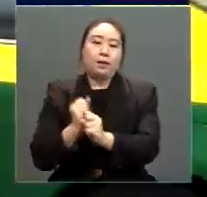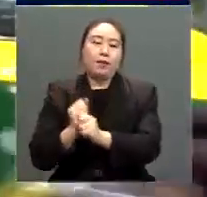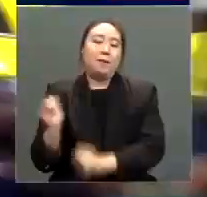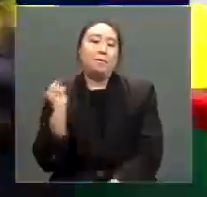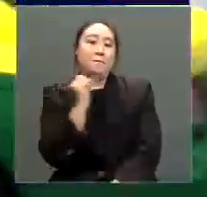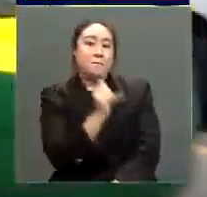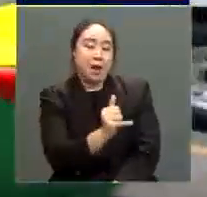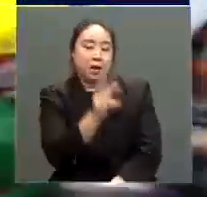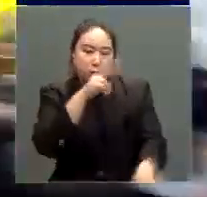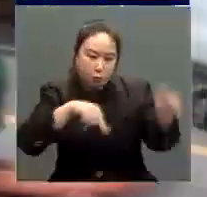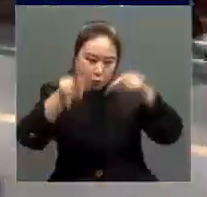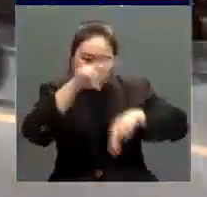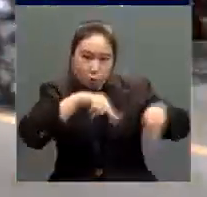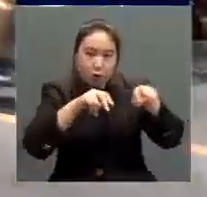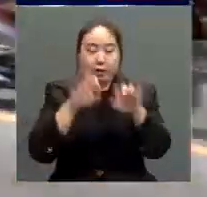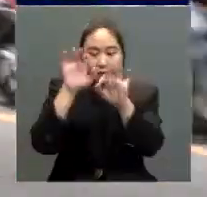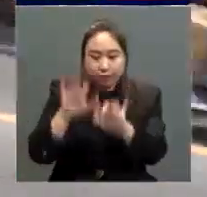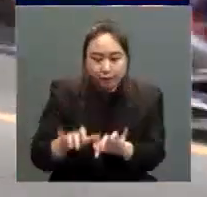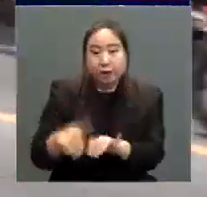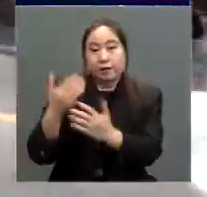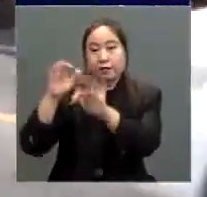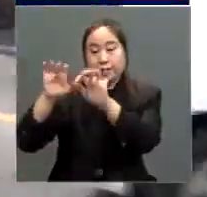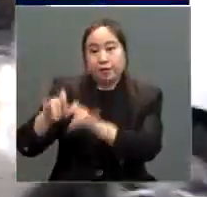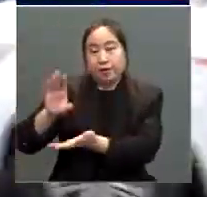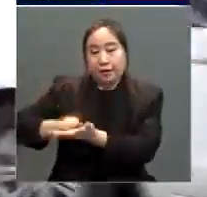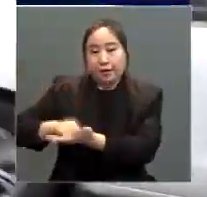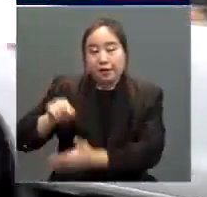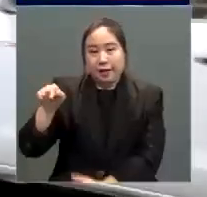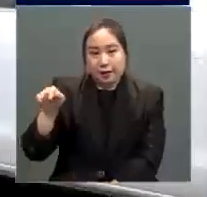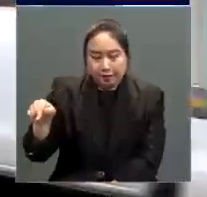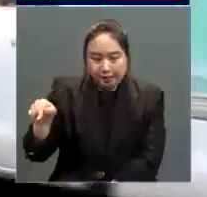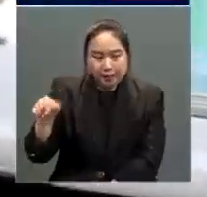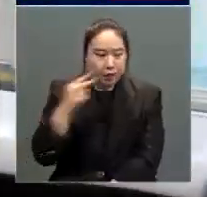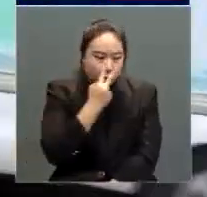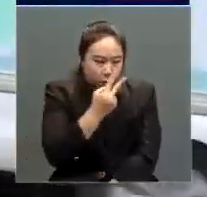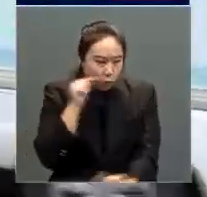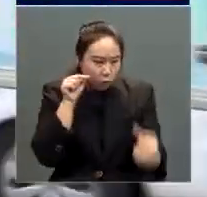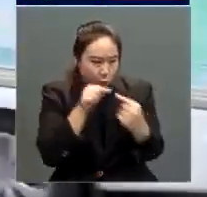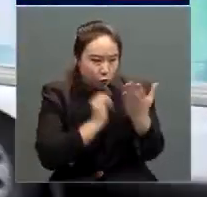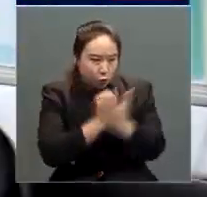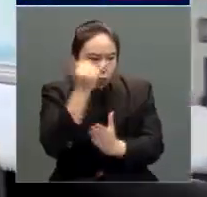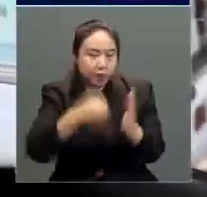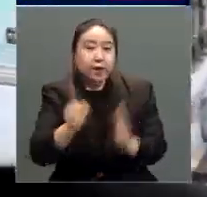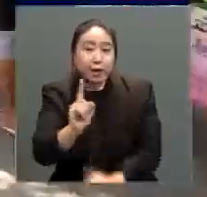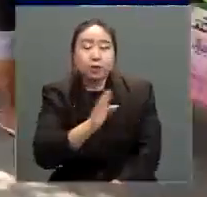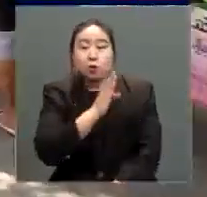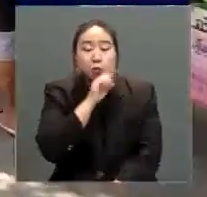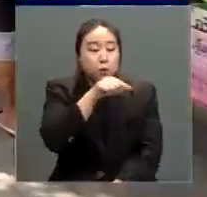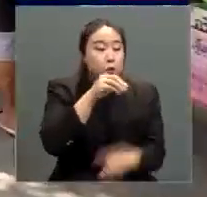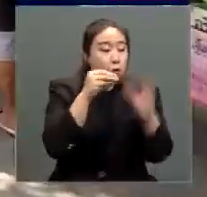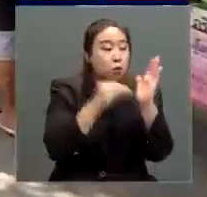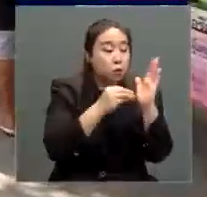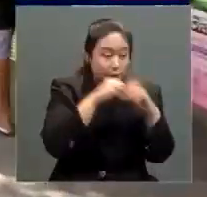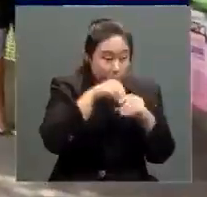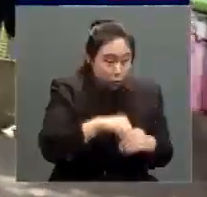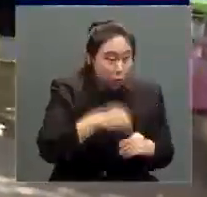สิทธิ์ที่เราขอทบทวนเนี่ยเป็นไปตามที่เราร้องขอในการทบทวนหรือไม่ถ้าใครอยู่กรุงเทพกลับบ้านต่าง